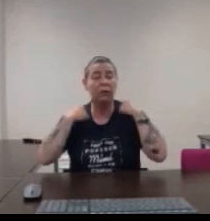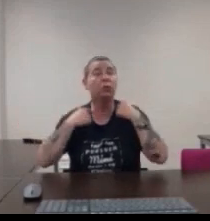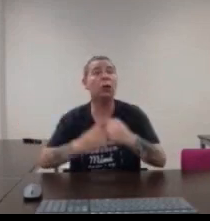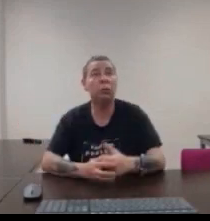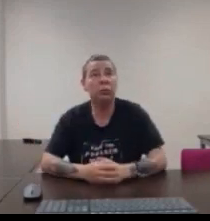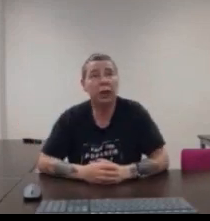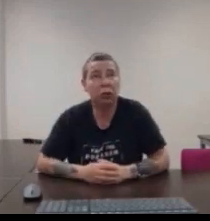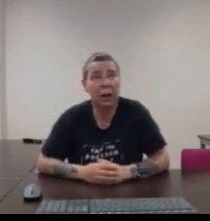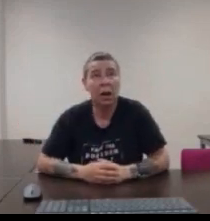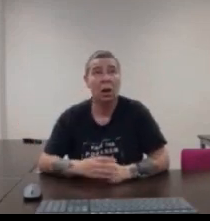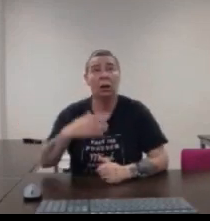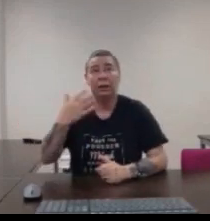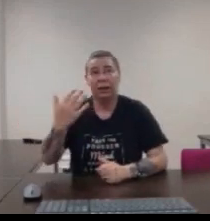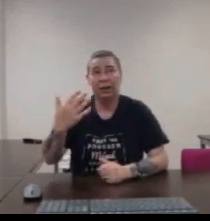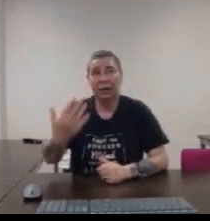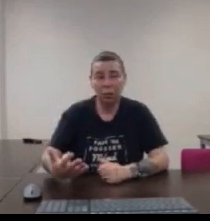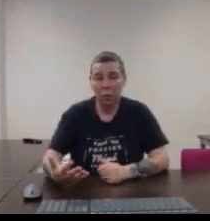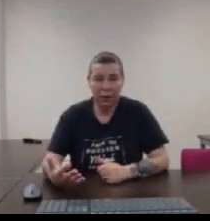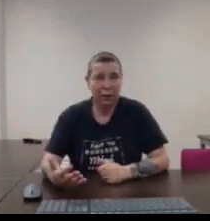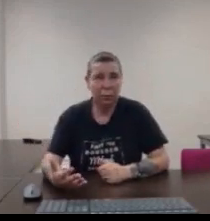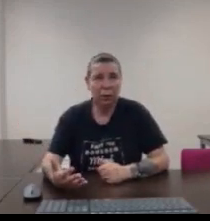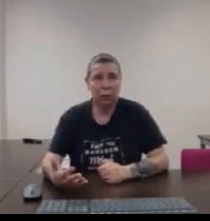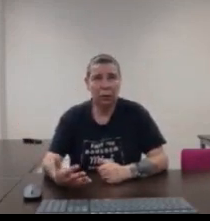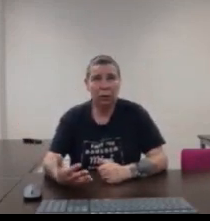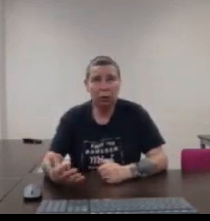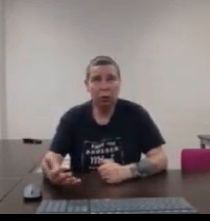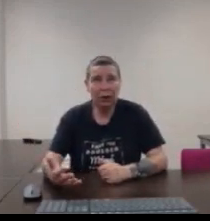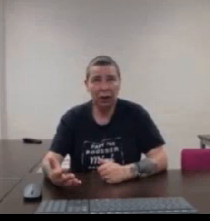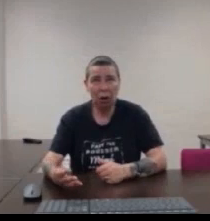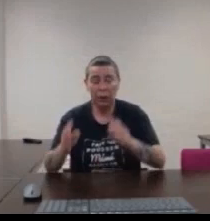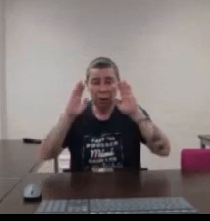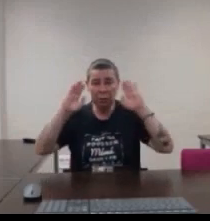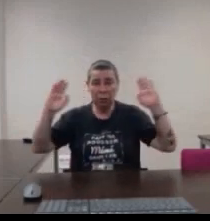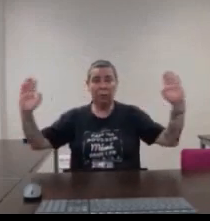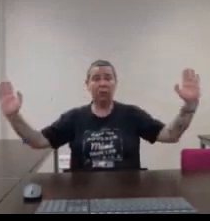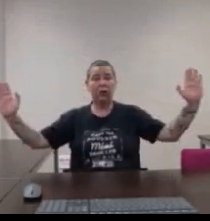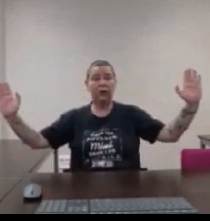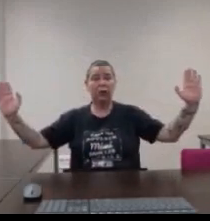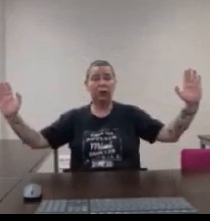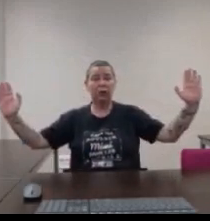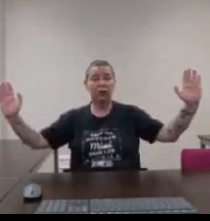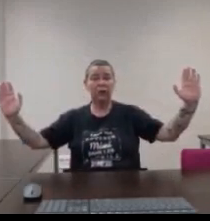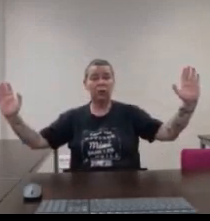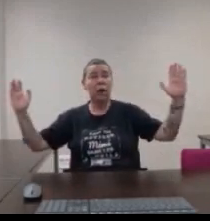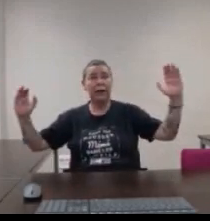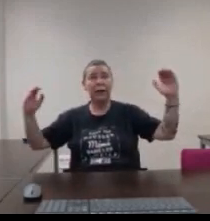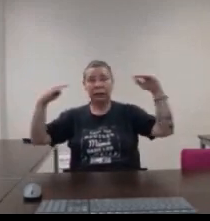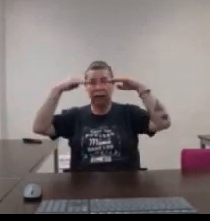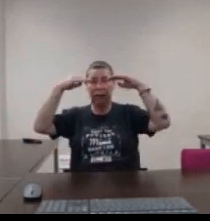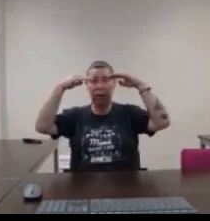mes cervicales sont dans leur posture naturelle. C'est exactement le même état d'esprit quand on a 2 ou 3 écrans. Comme on fait en sorte qu'ils soient dans le champ de